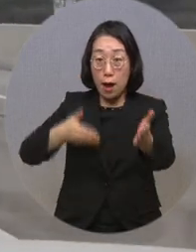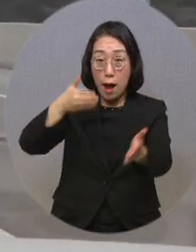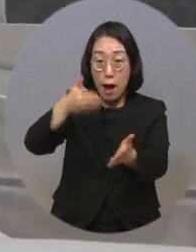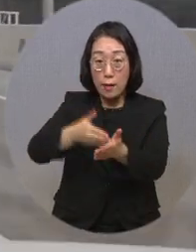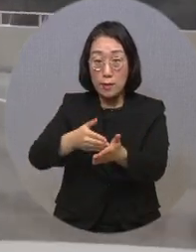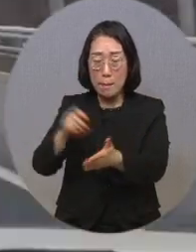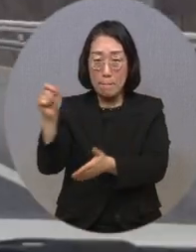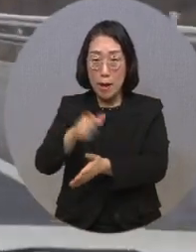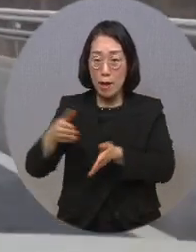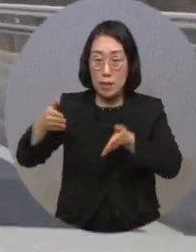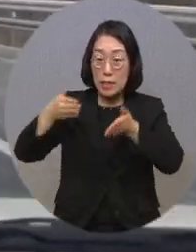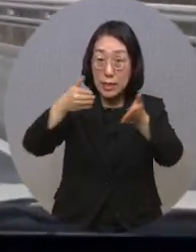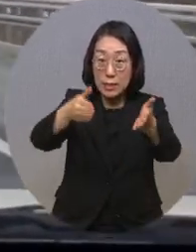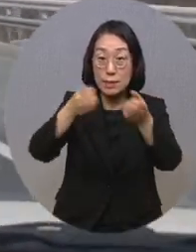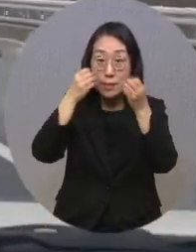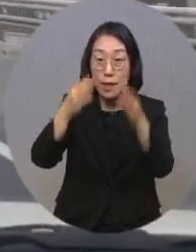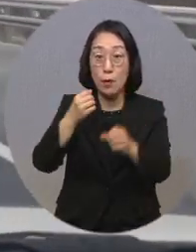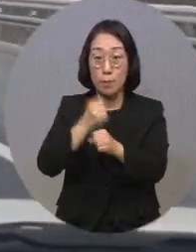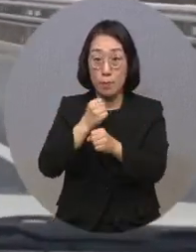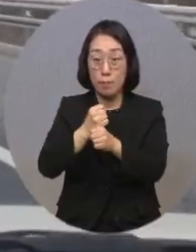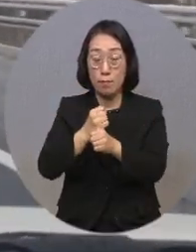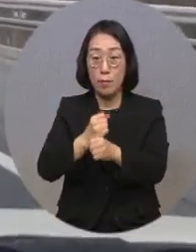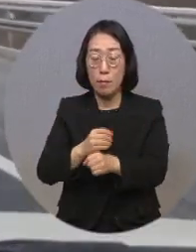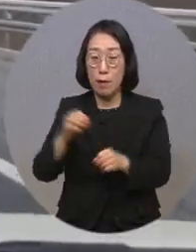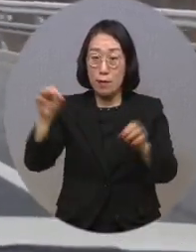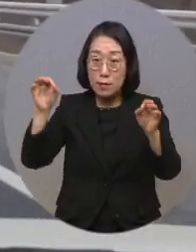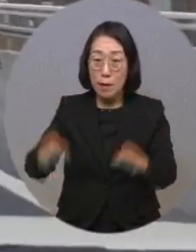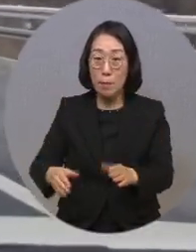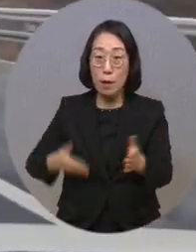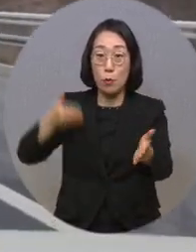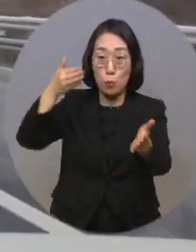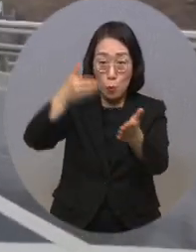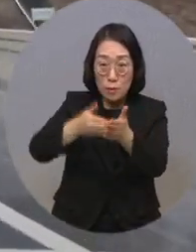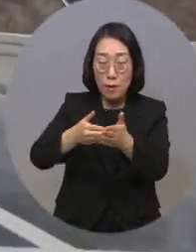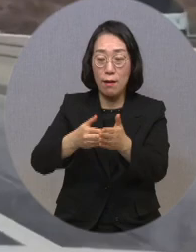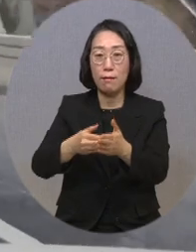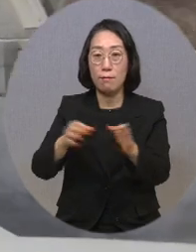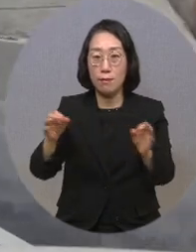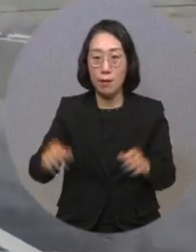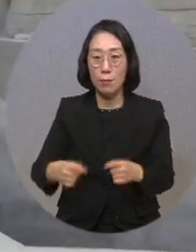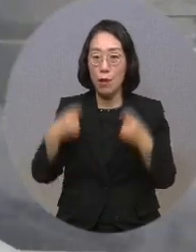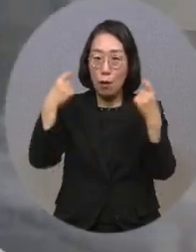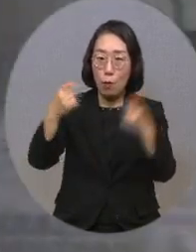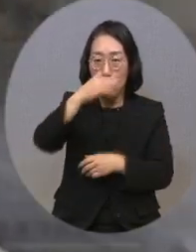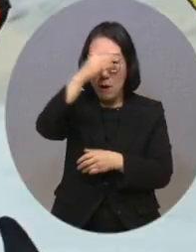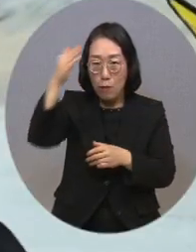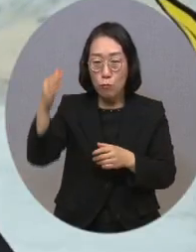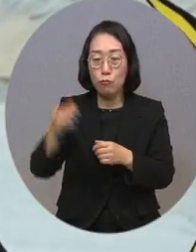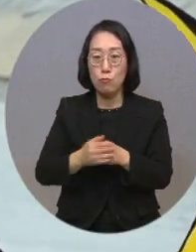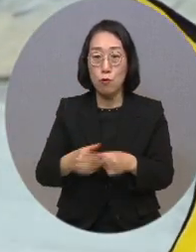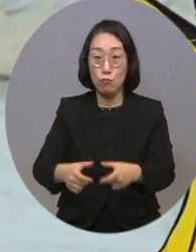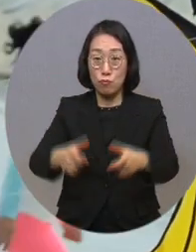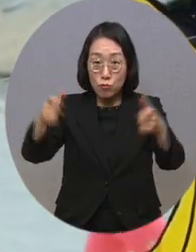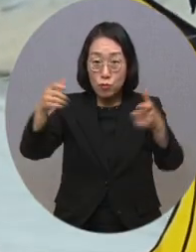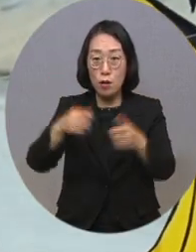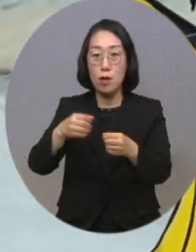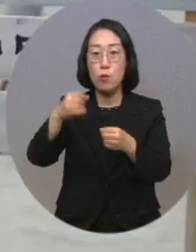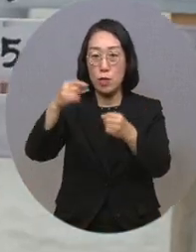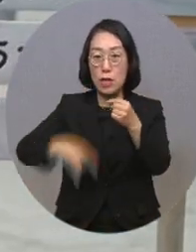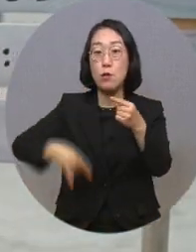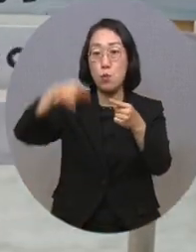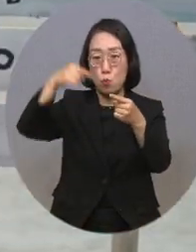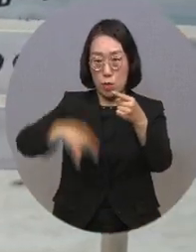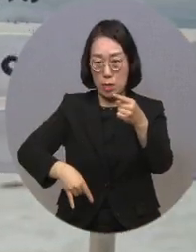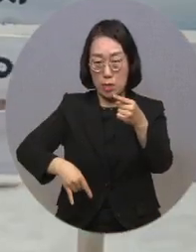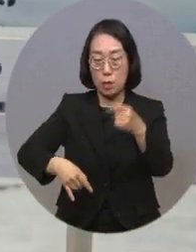양양고속도로의 개통으로 빠르고 편한 접근성까지 갖춰 관광객 증가율 전국 1위를 기록하며 지역